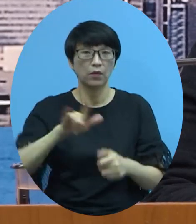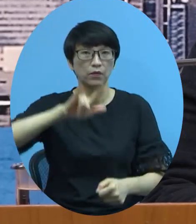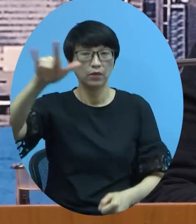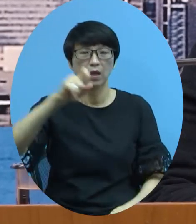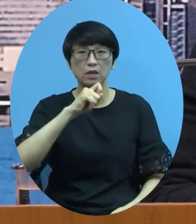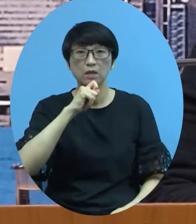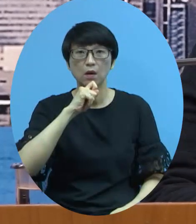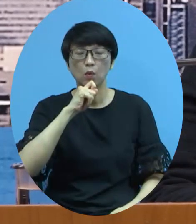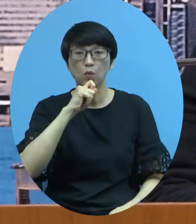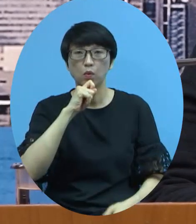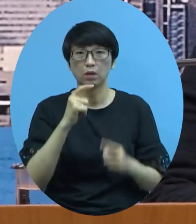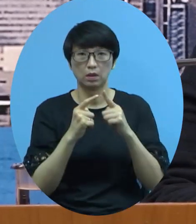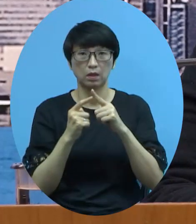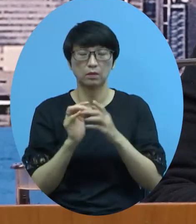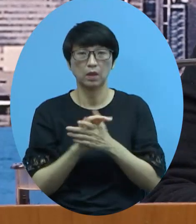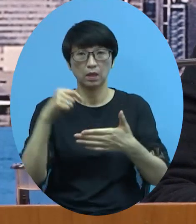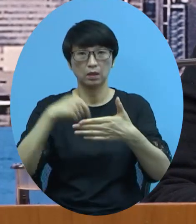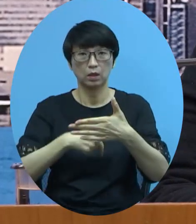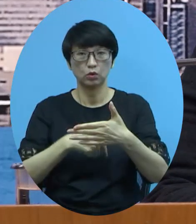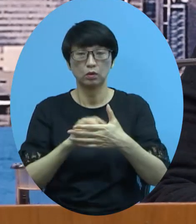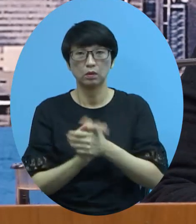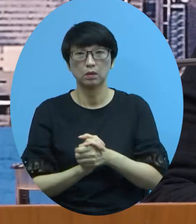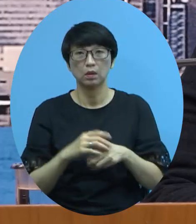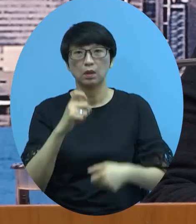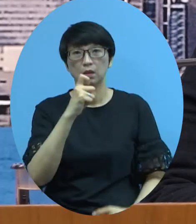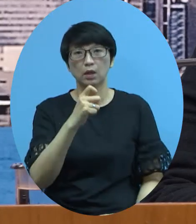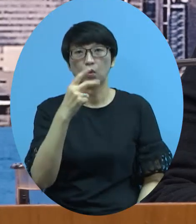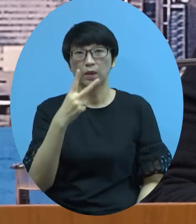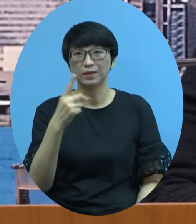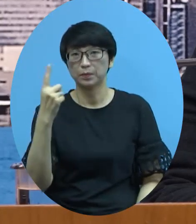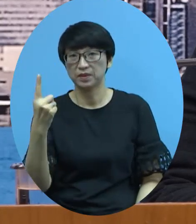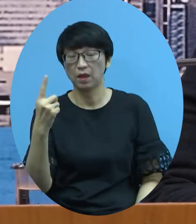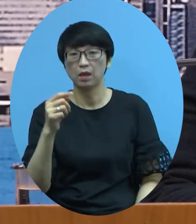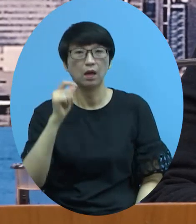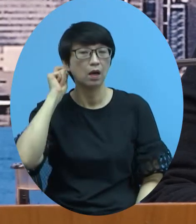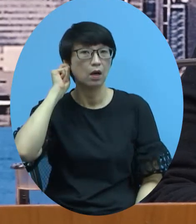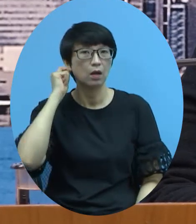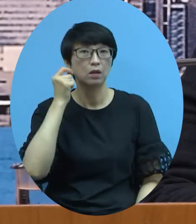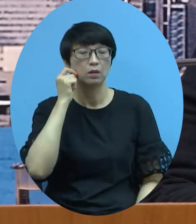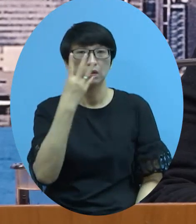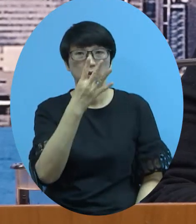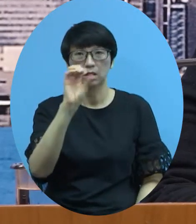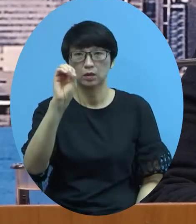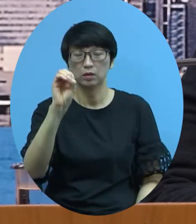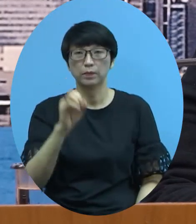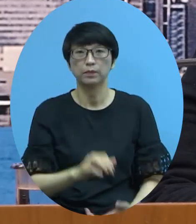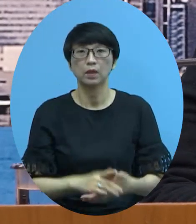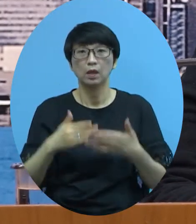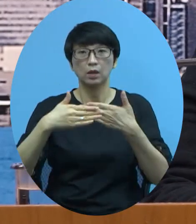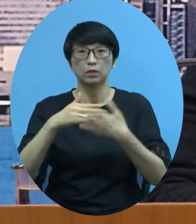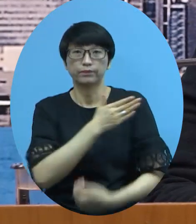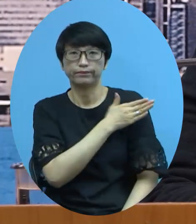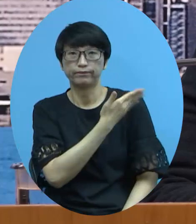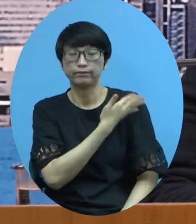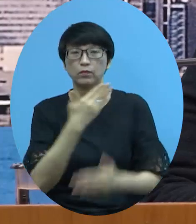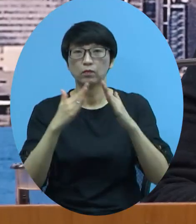入邊嘅人士咧，其中第921位係一個女士，40歲咧，佢都係一個外佣嚟嘅。咁